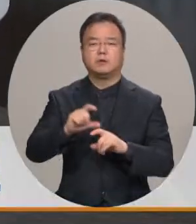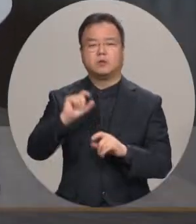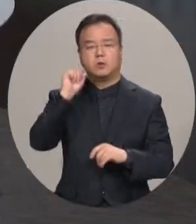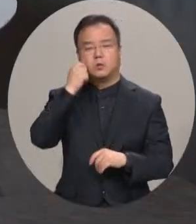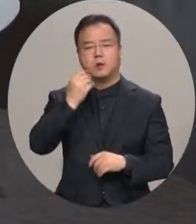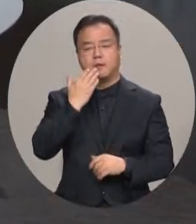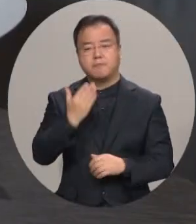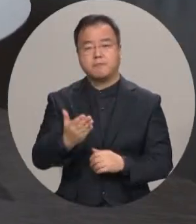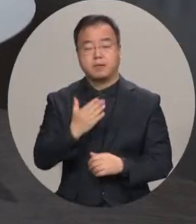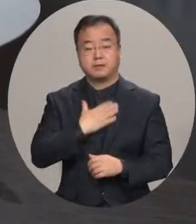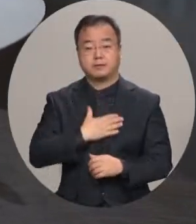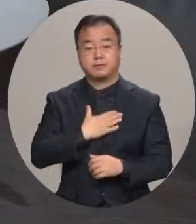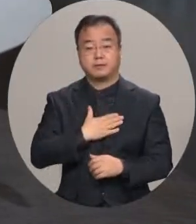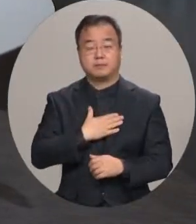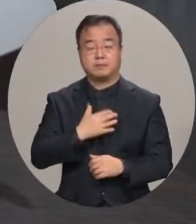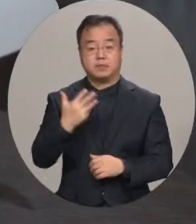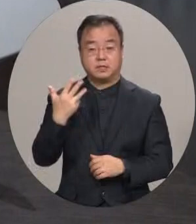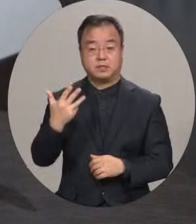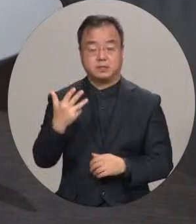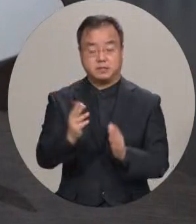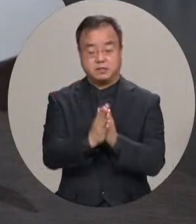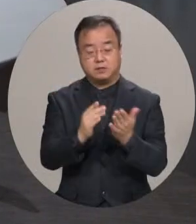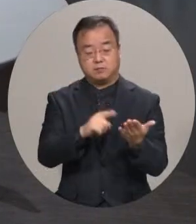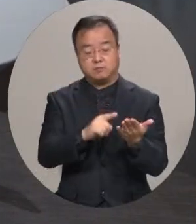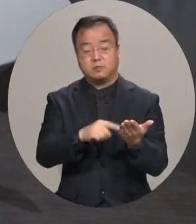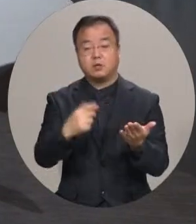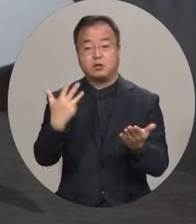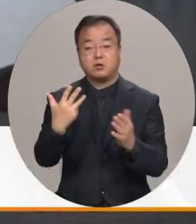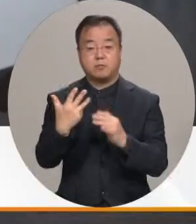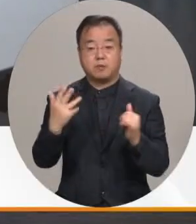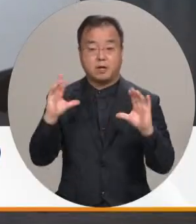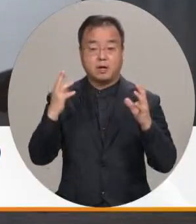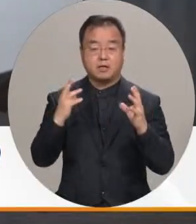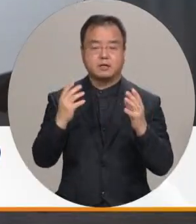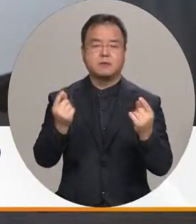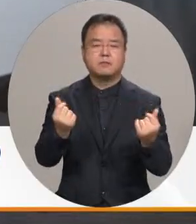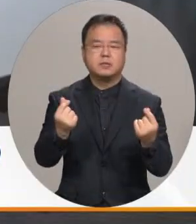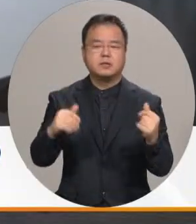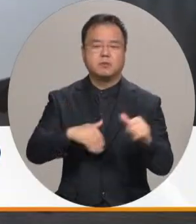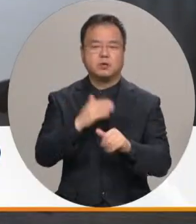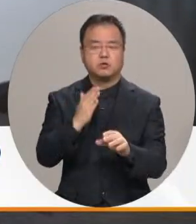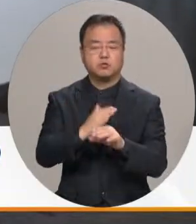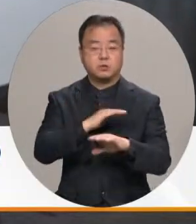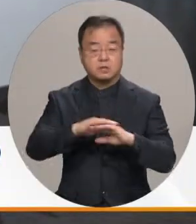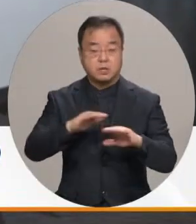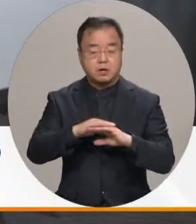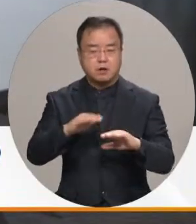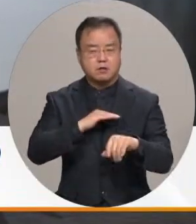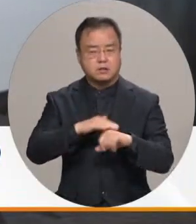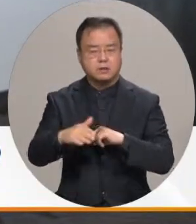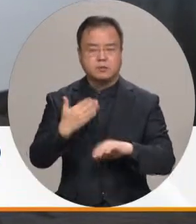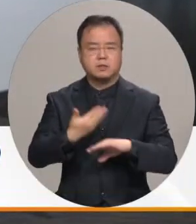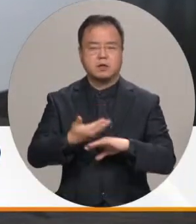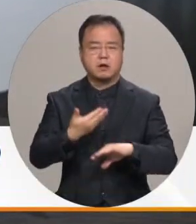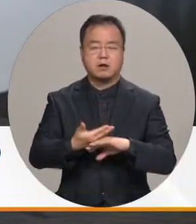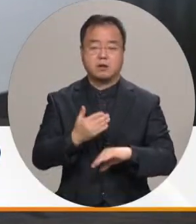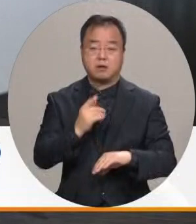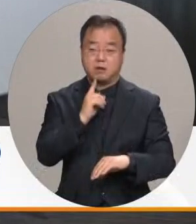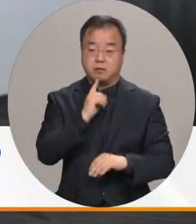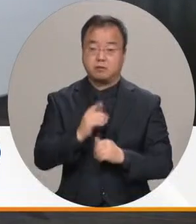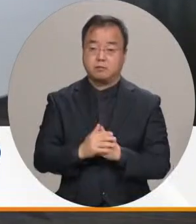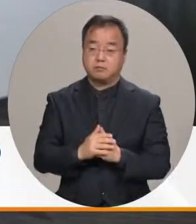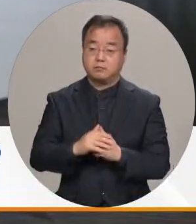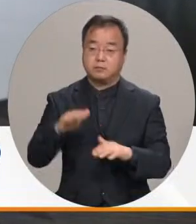이 책에 나온 8명의 아이들은 이 비슷한 조건 속에서도 또 대응하는 방식은 달랐다라고 네. 기록을 하셨습니다.